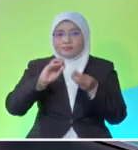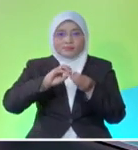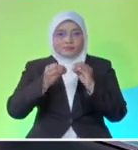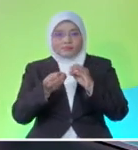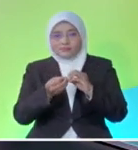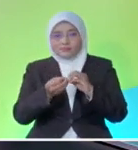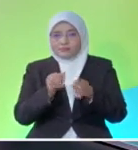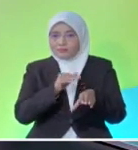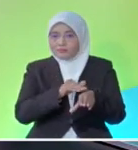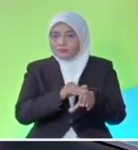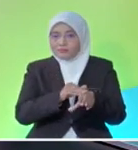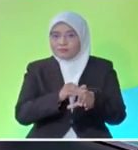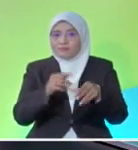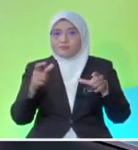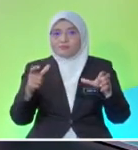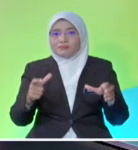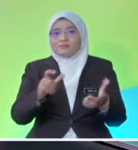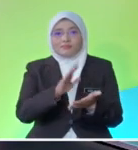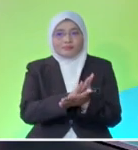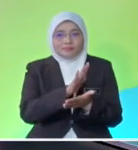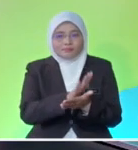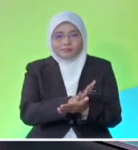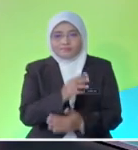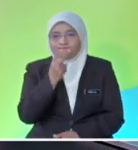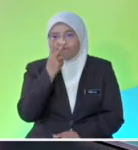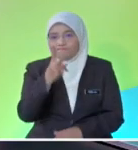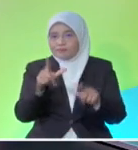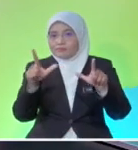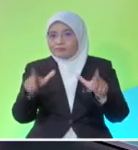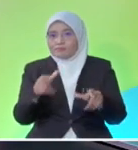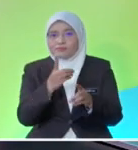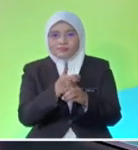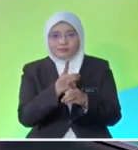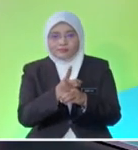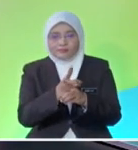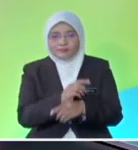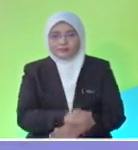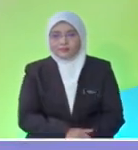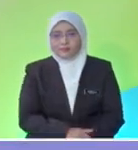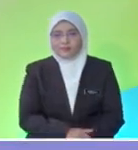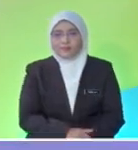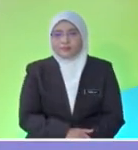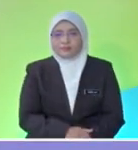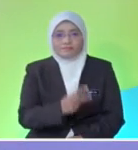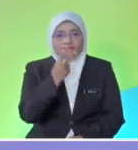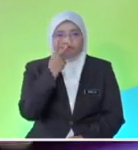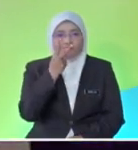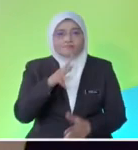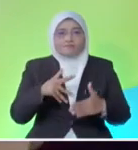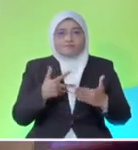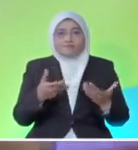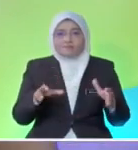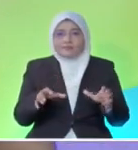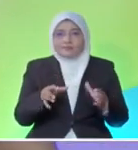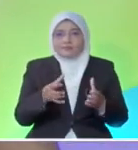Contohlah ya cikgu, nombor 12 dia berada dekat tengah-tengah, dekat atas ni, betul kan cikgu? Ya, betul. Betul